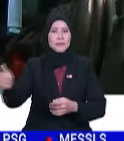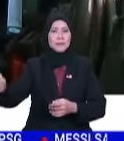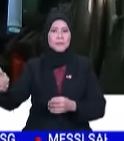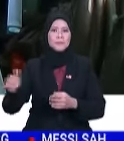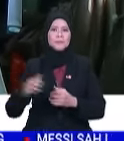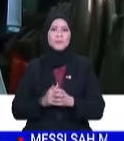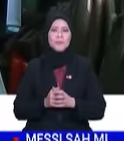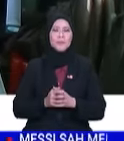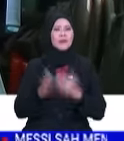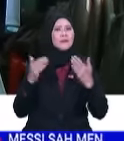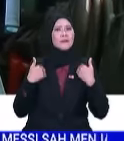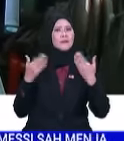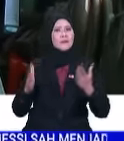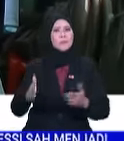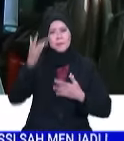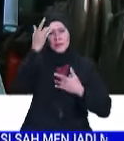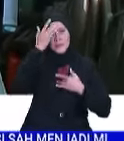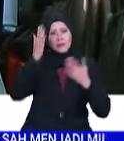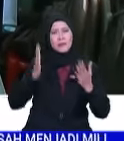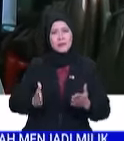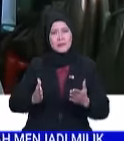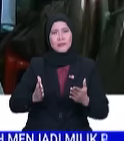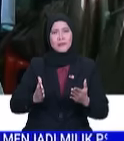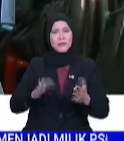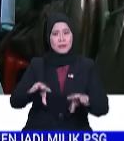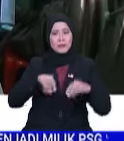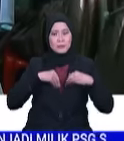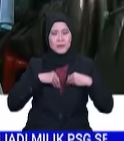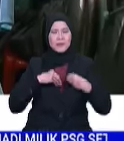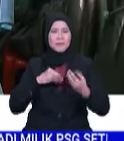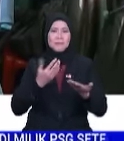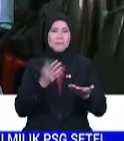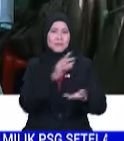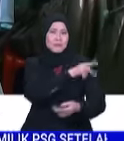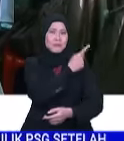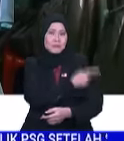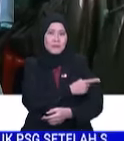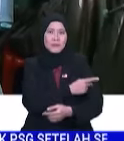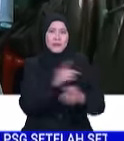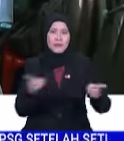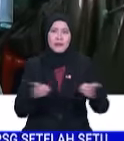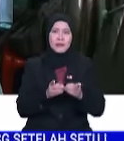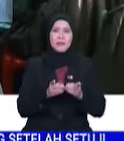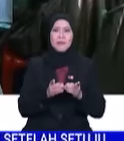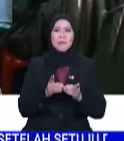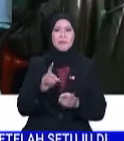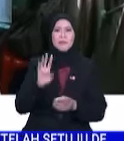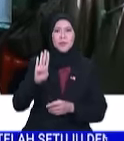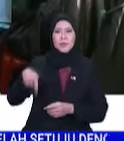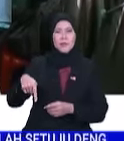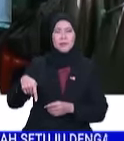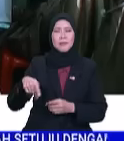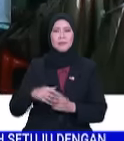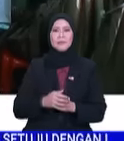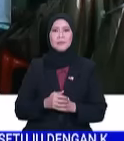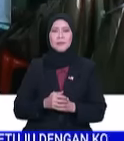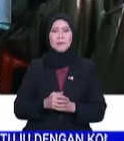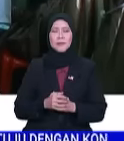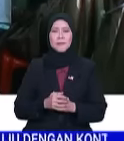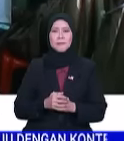merupakan pesakit-pesakit yang menerima rawatan berkala di Pejabat Kesihatan Daerah Batu Pahat dan juga Hospital Daerah. So daripada situlah